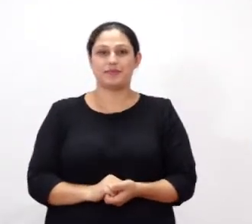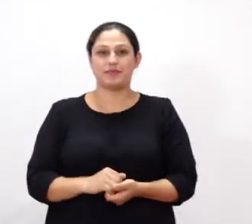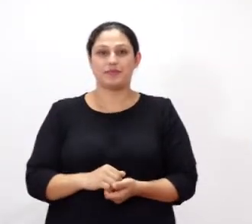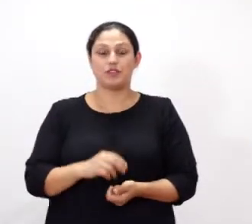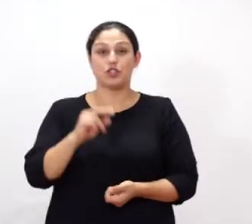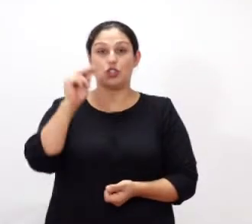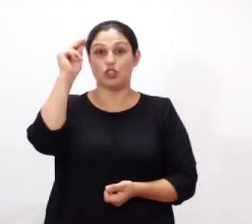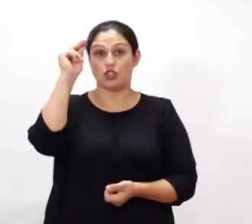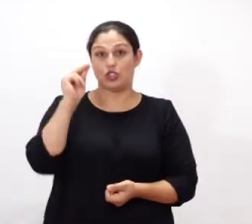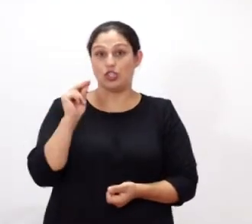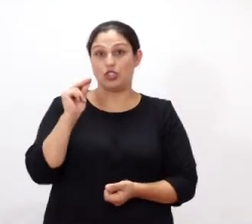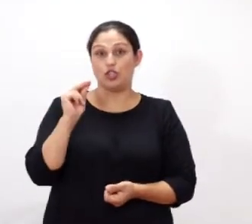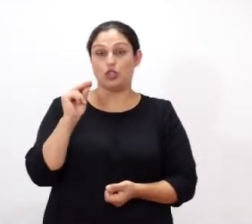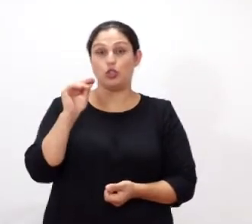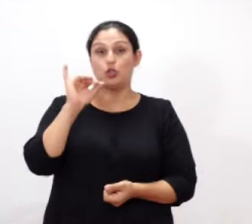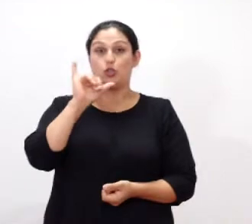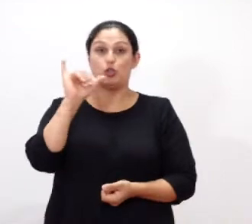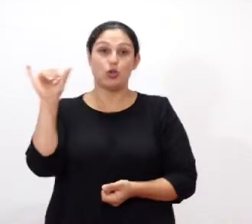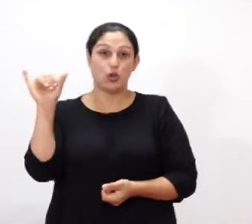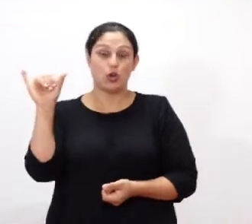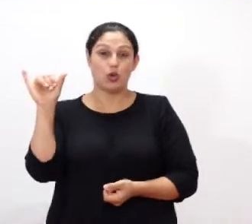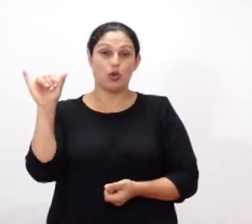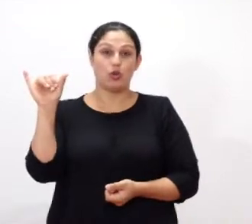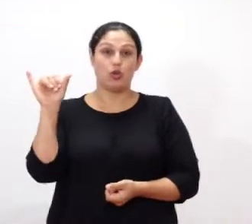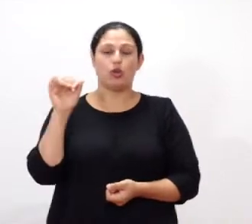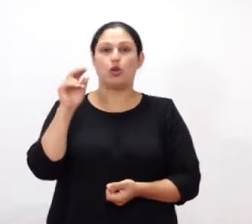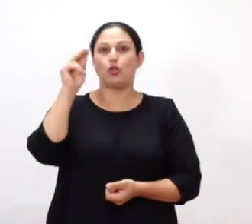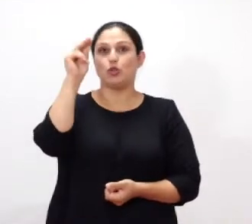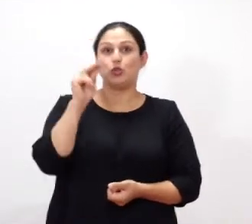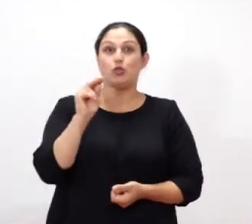ج ا ج ج